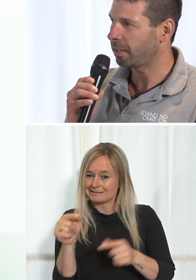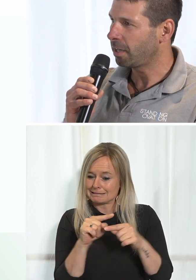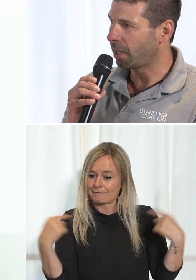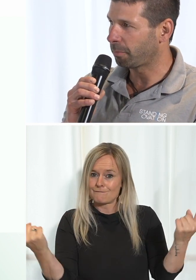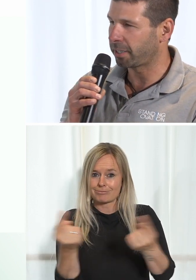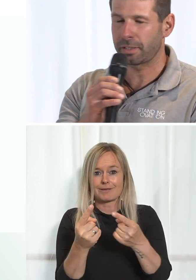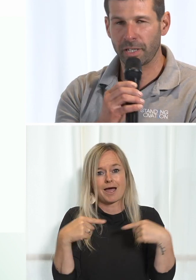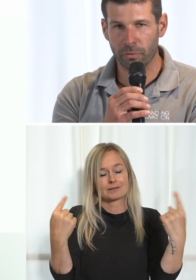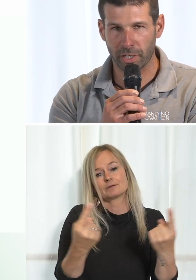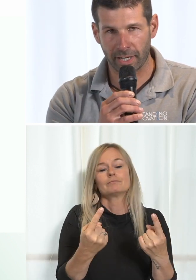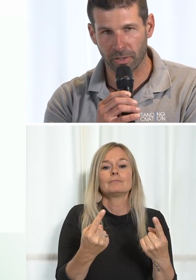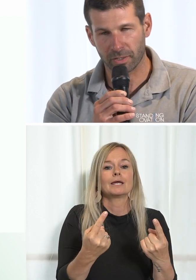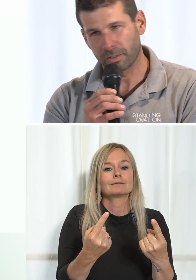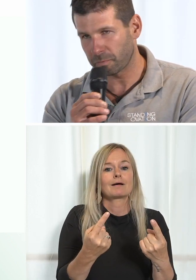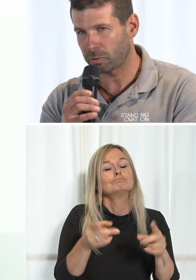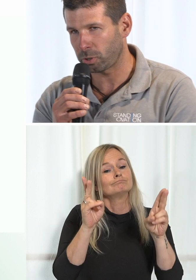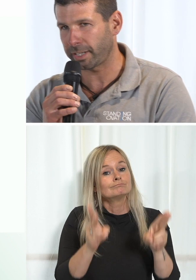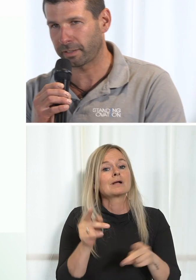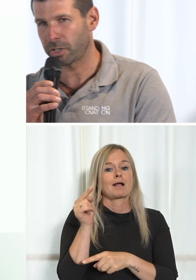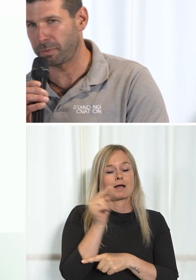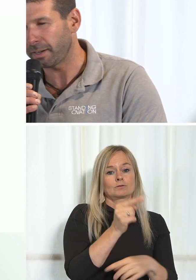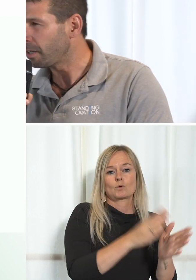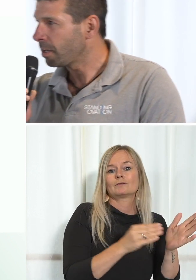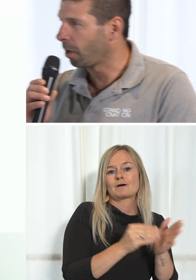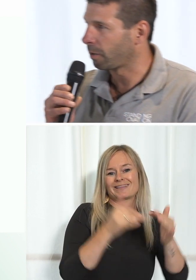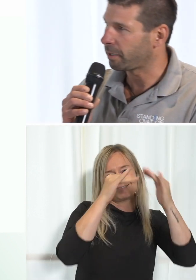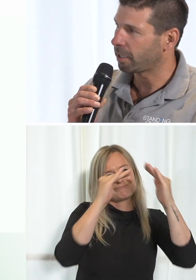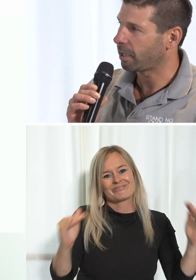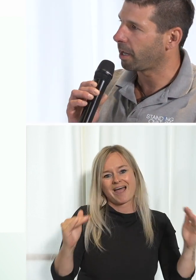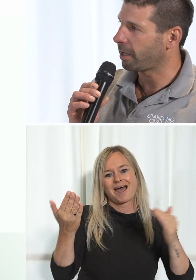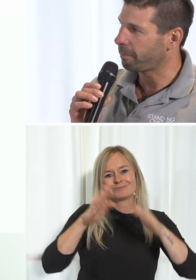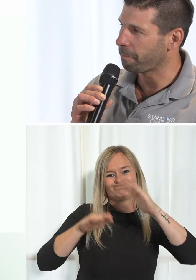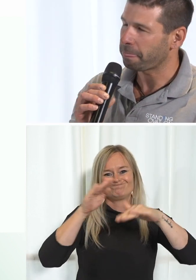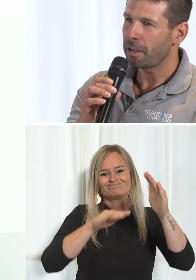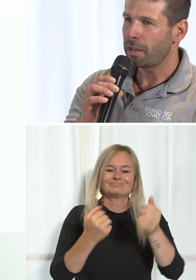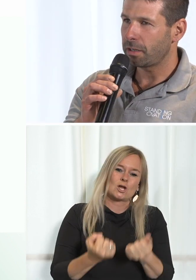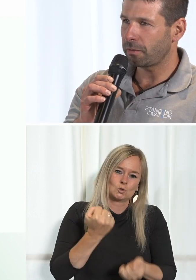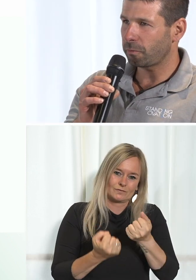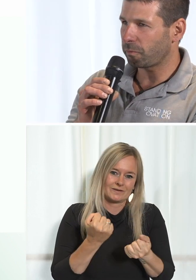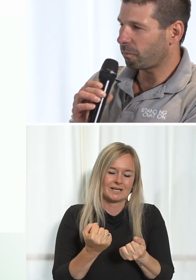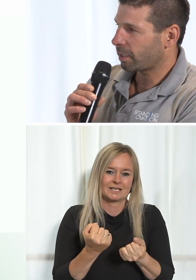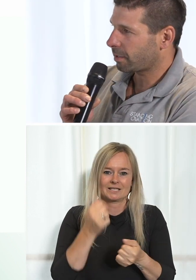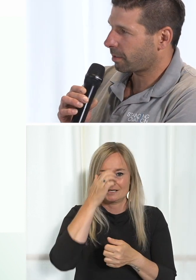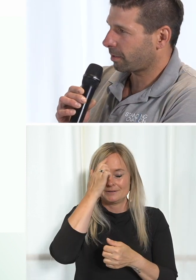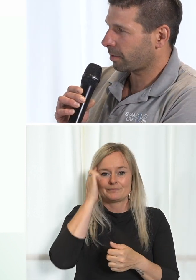Arbeitsplätze, prädestiniert für den Einsatz. Doch decken wird schwer, aber